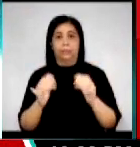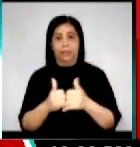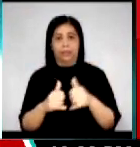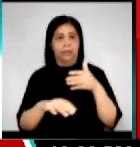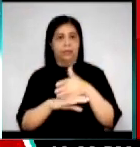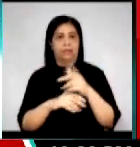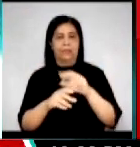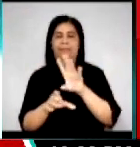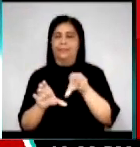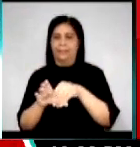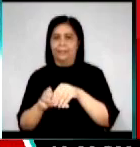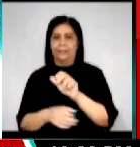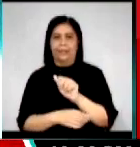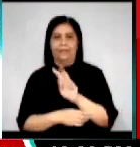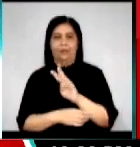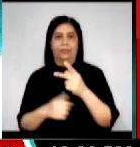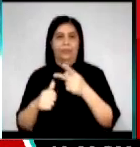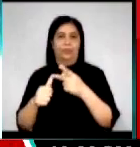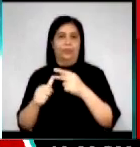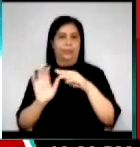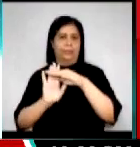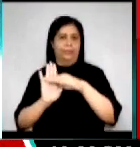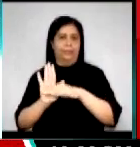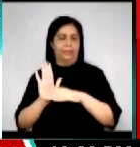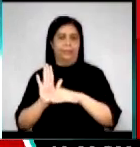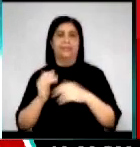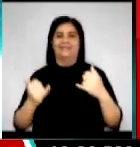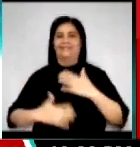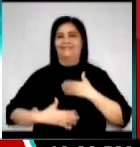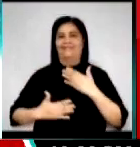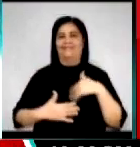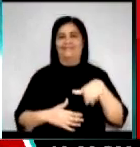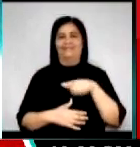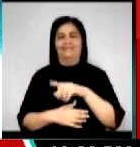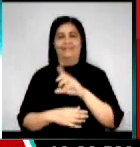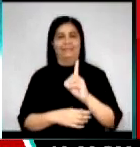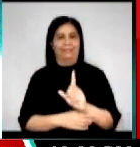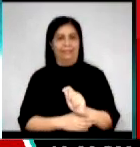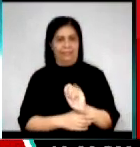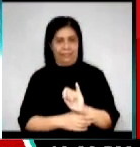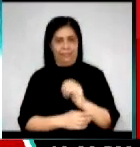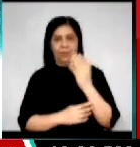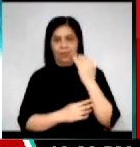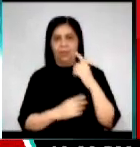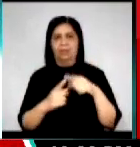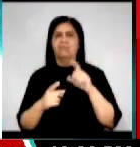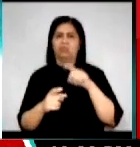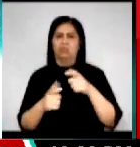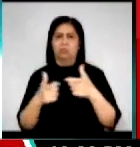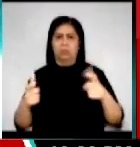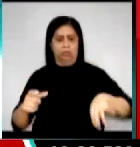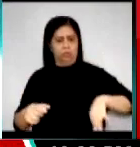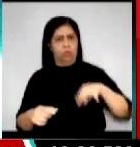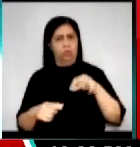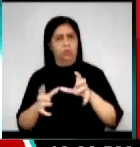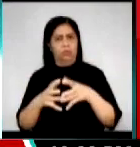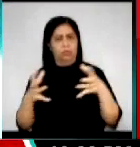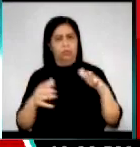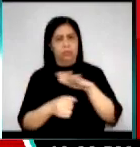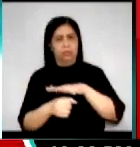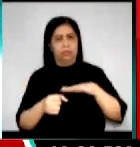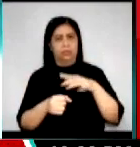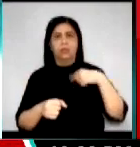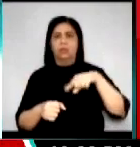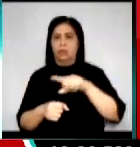sa A4 Priority Group. Ikinatuwa naman niya ng Department of Trade and Industry dahil sa laki raw ng contribution ng BPO sector sa ating